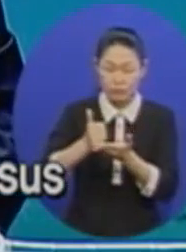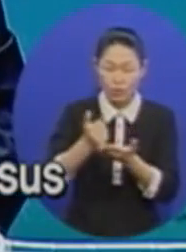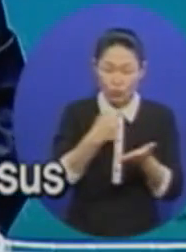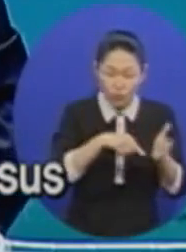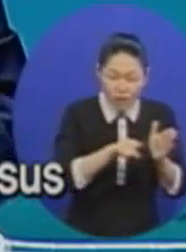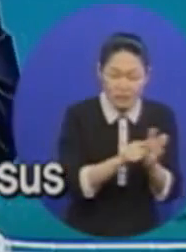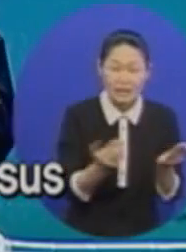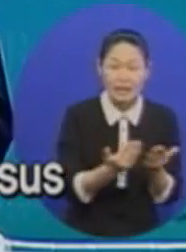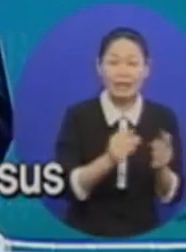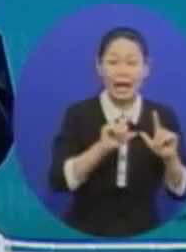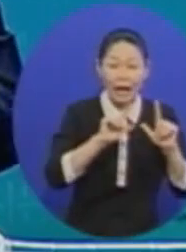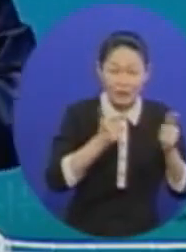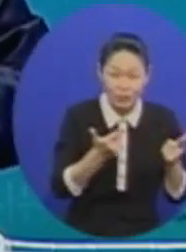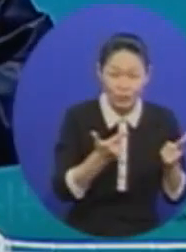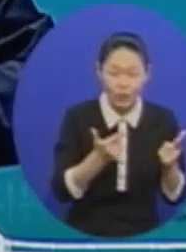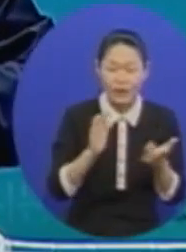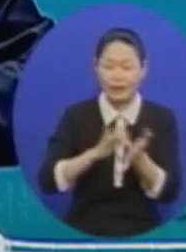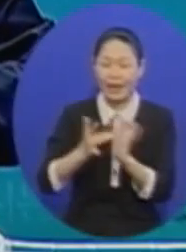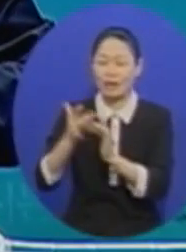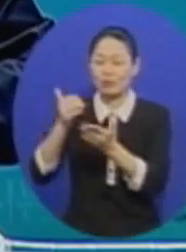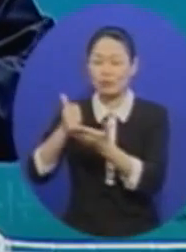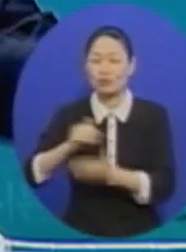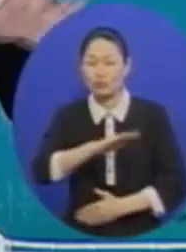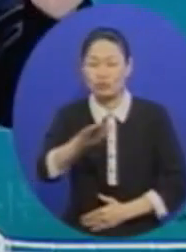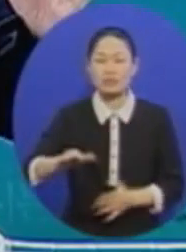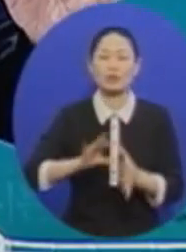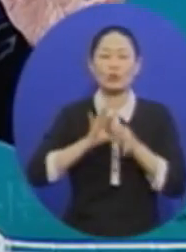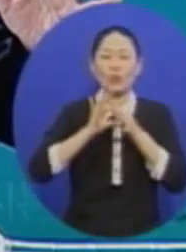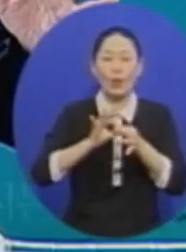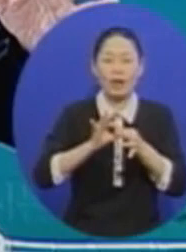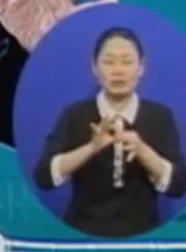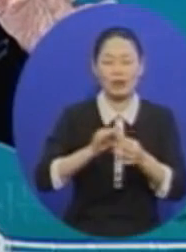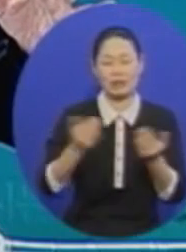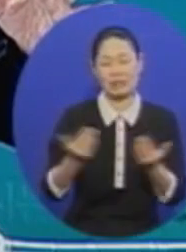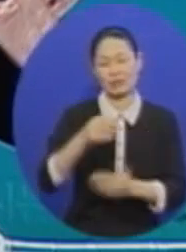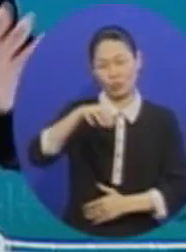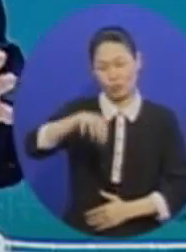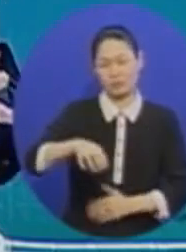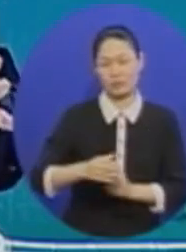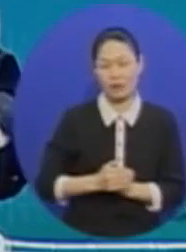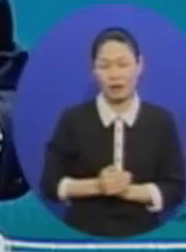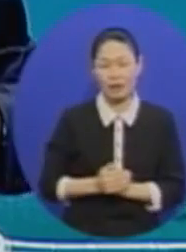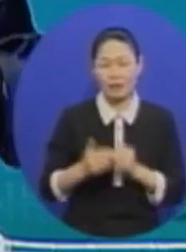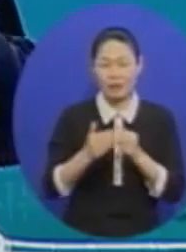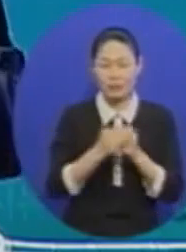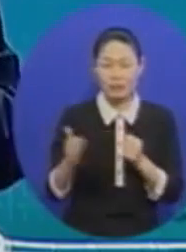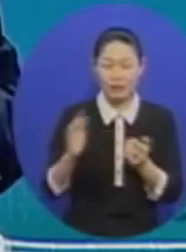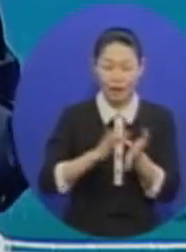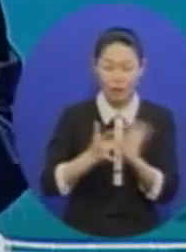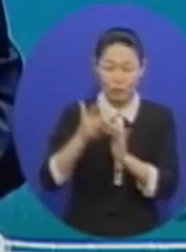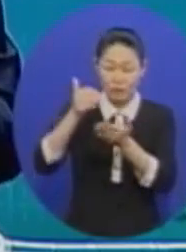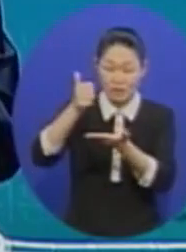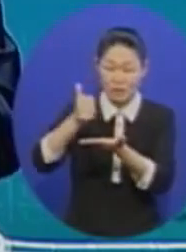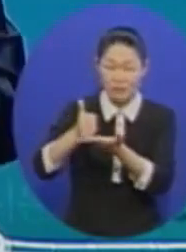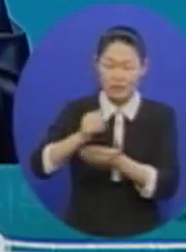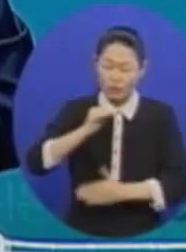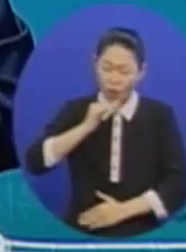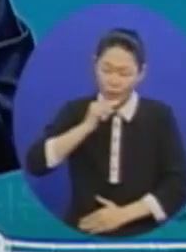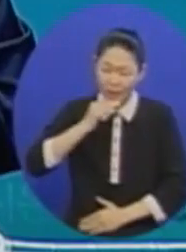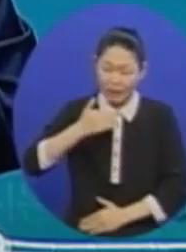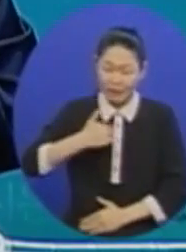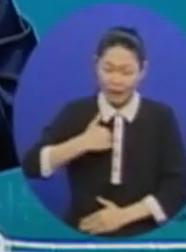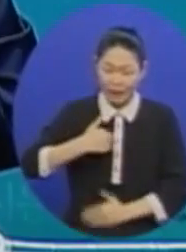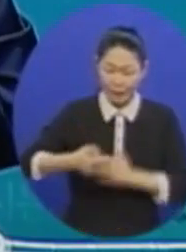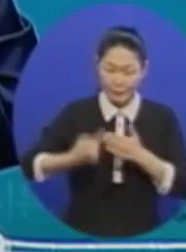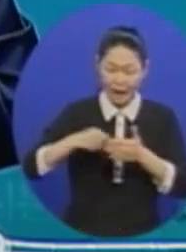아니고 예수님께서 우리를 통하여 일하시는 곳이에요 그러니까 예수님의 정말 내야